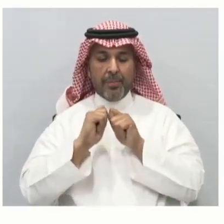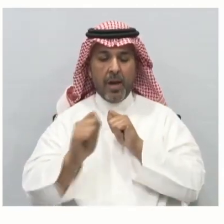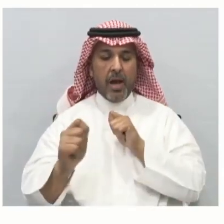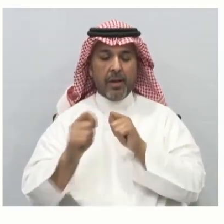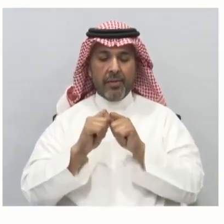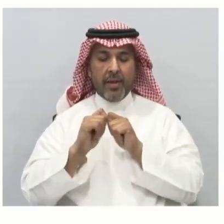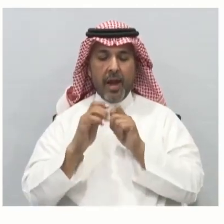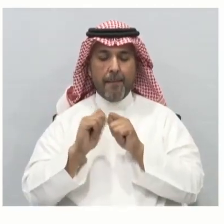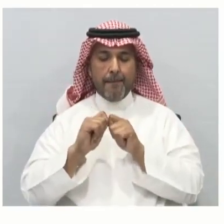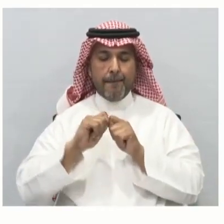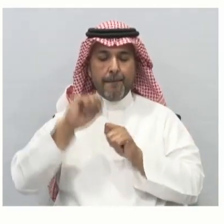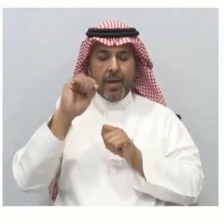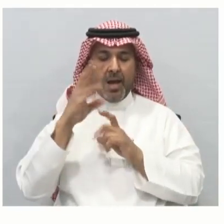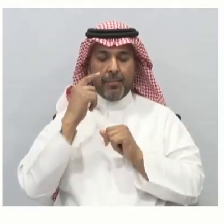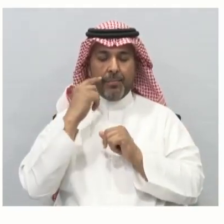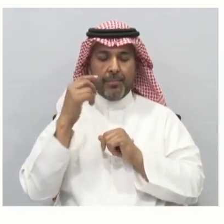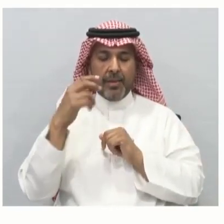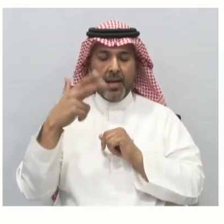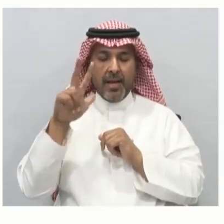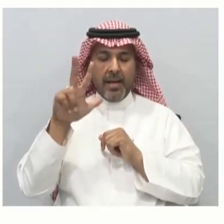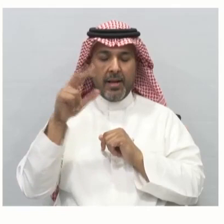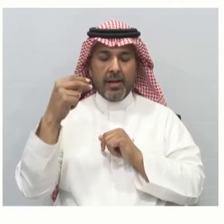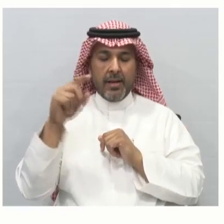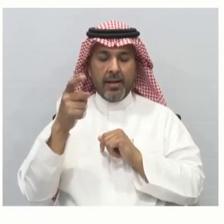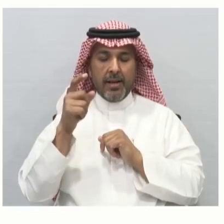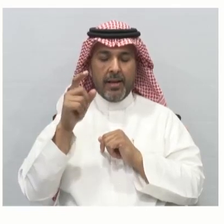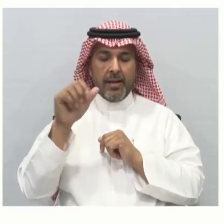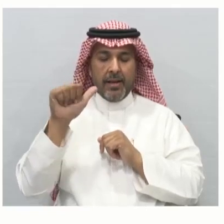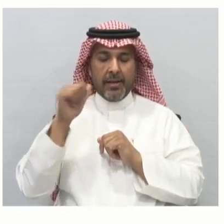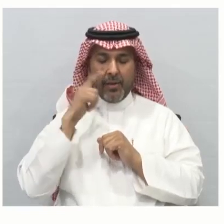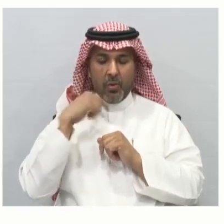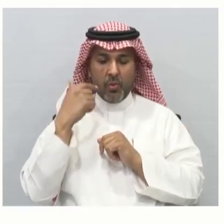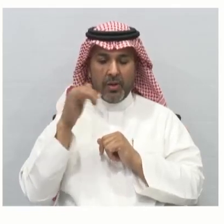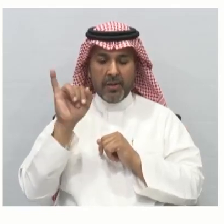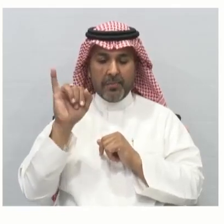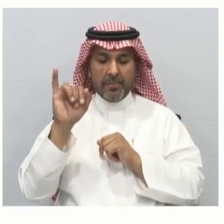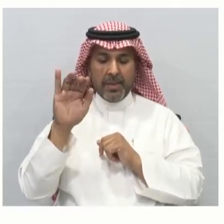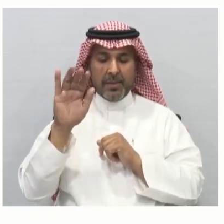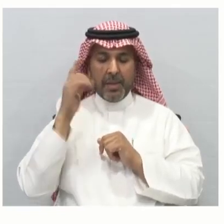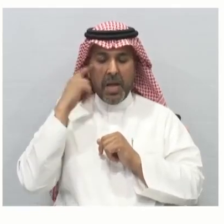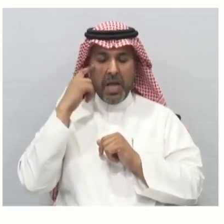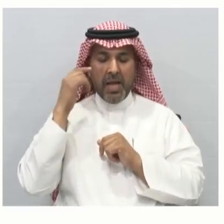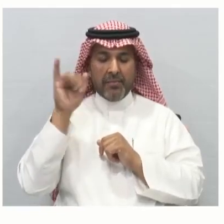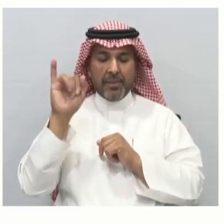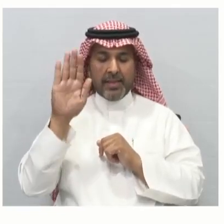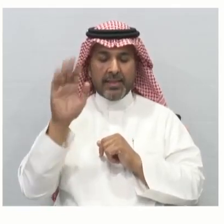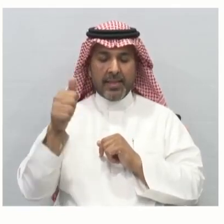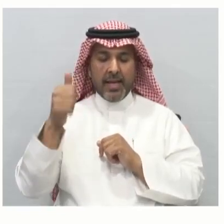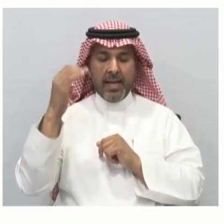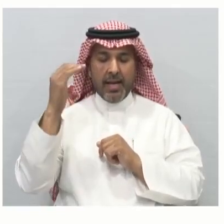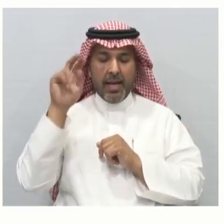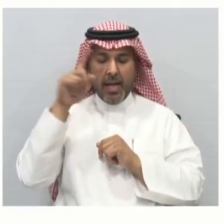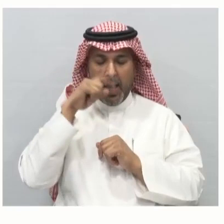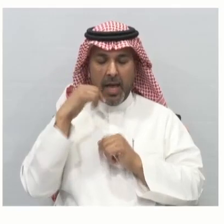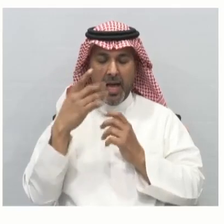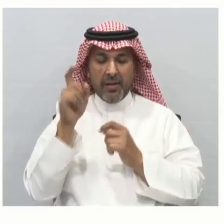واعطيني اقل مساحه 84 هذه المساحه 84 يساوي اعطاني ايضا الطول ان